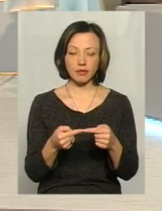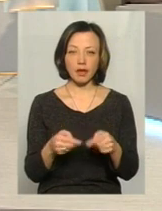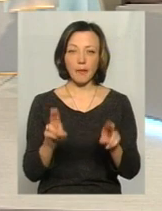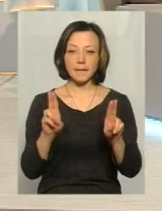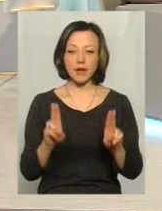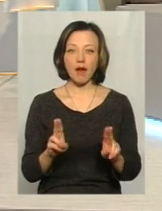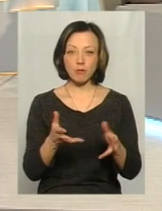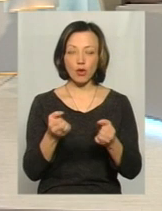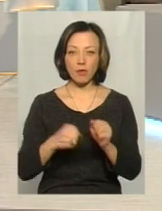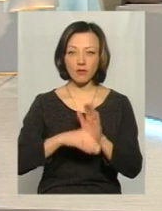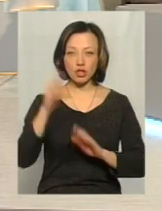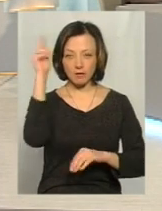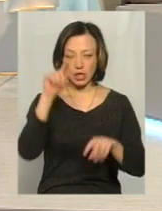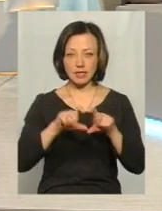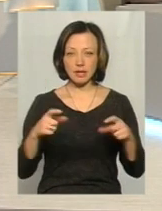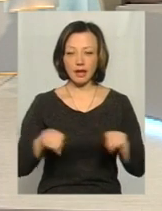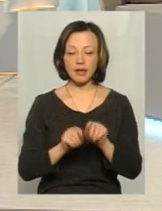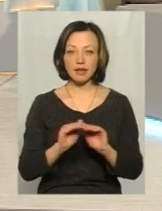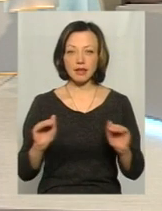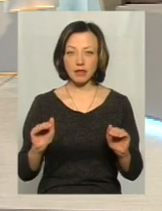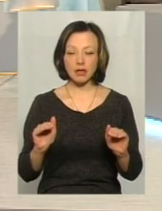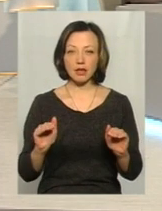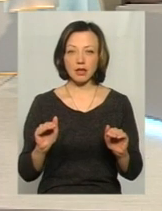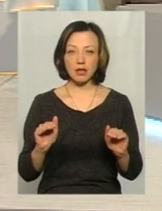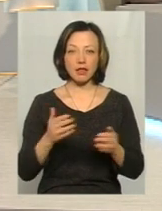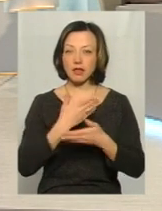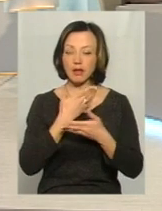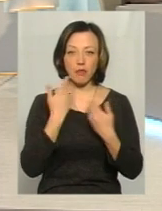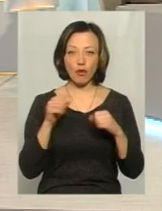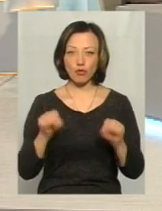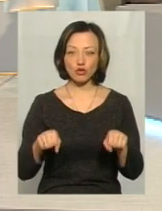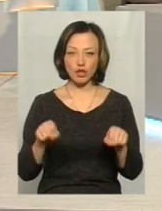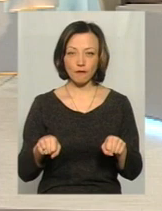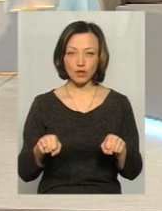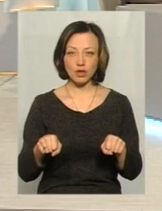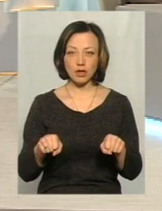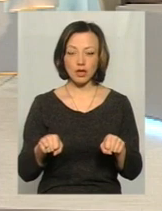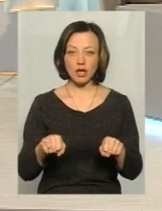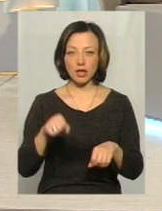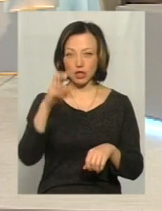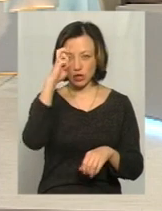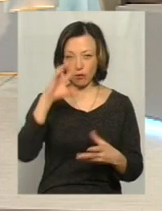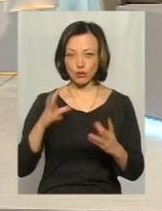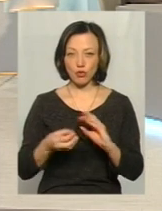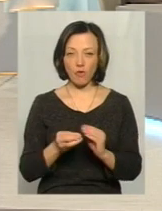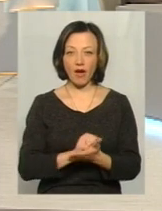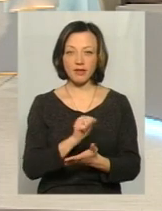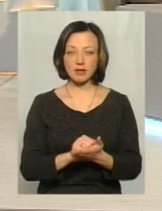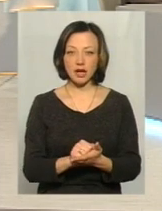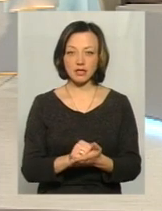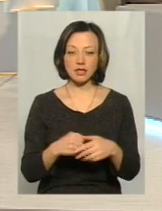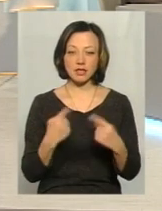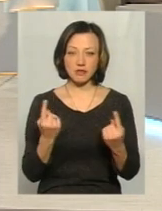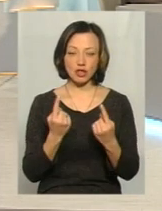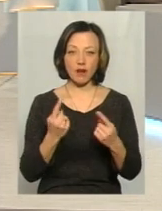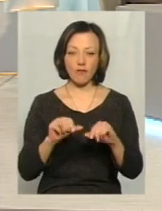правил прийому до вищих навчальних закладів, такі діти позбавляють, не мають можливості проходити державну підсумкову атестацію, зазвичай